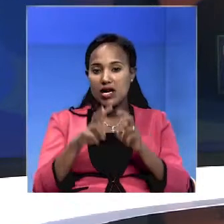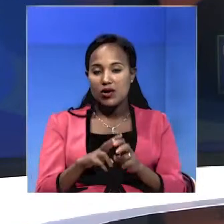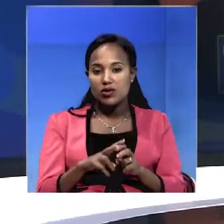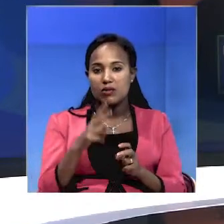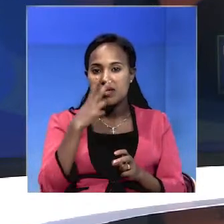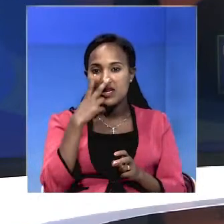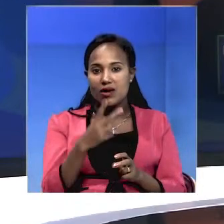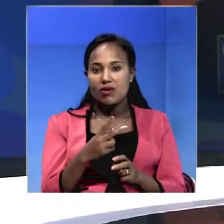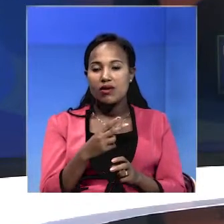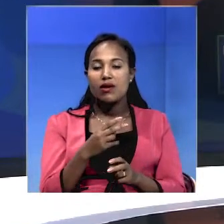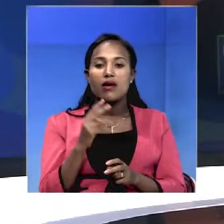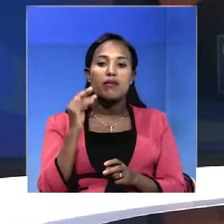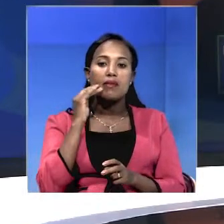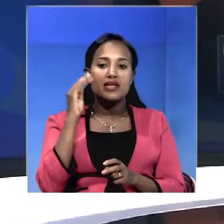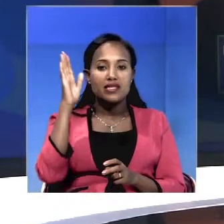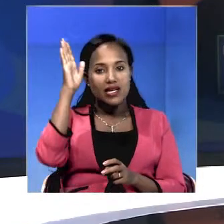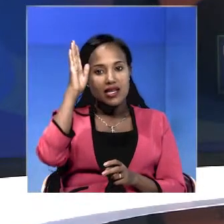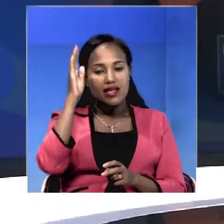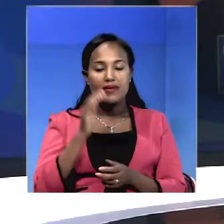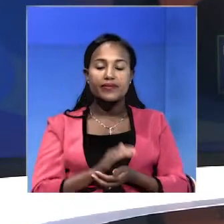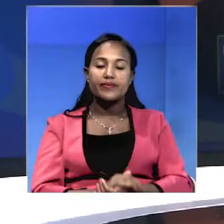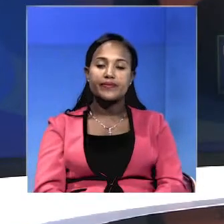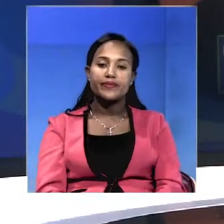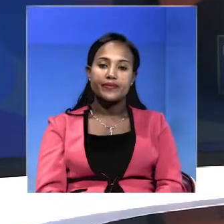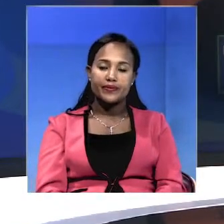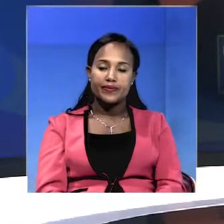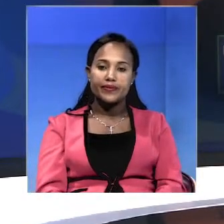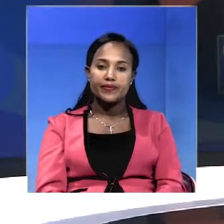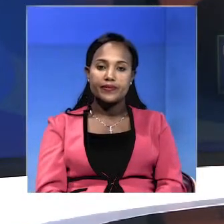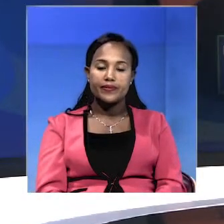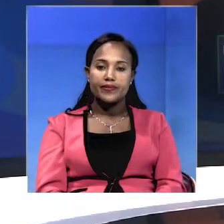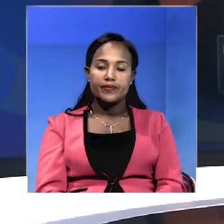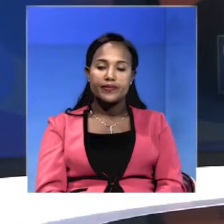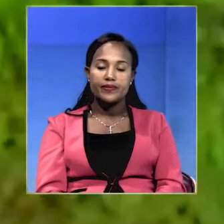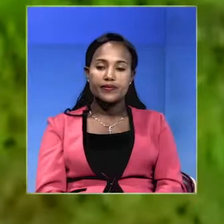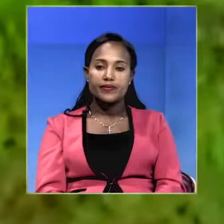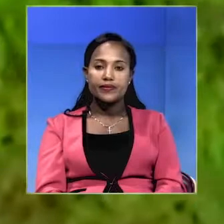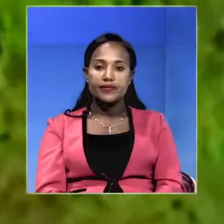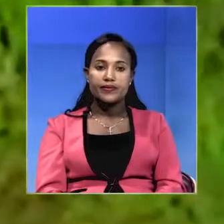ማሳያ ነው። ማማነሽ ገኔ በዚህ ጉዳይ ላይ አንድ ጥንቅር አዘጋጅታለች።